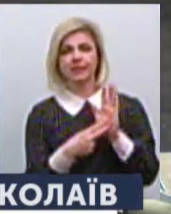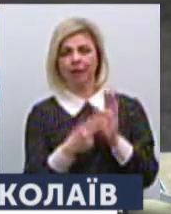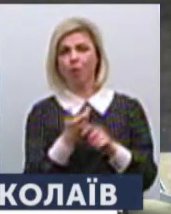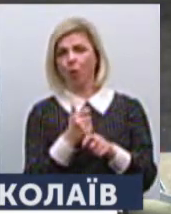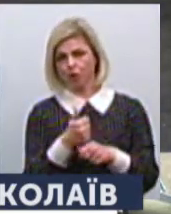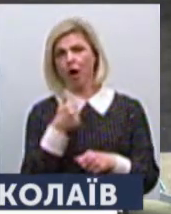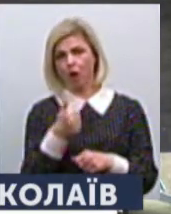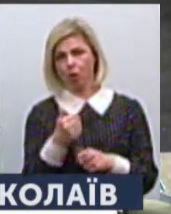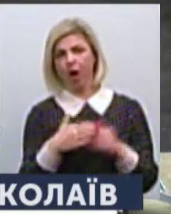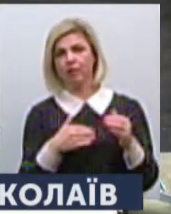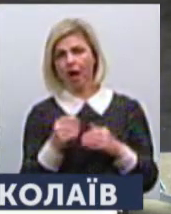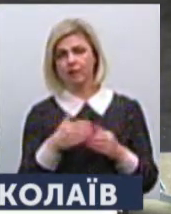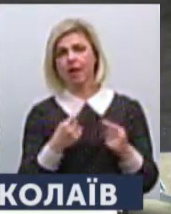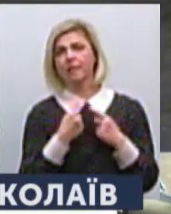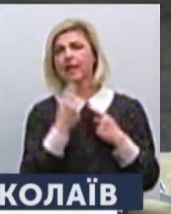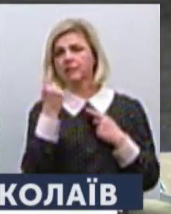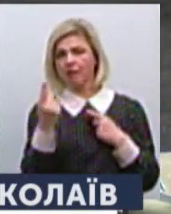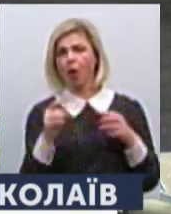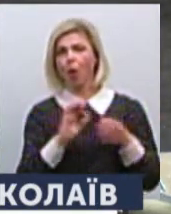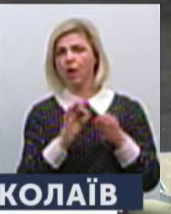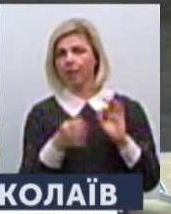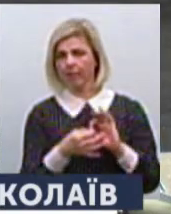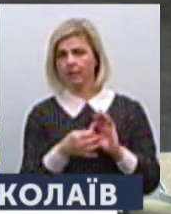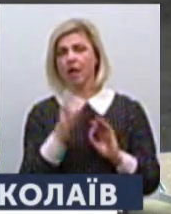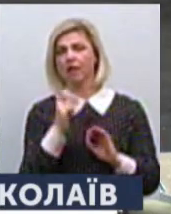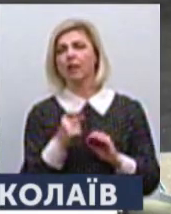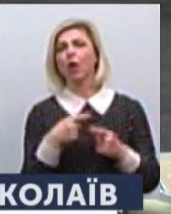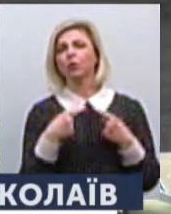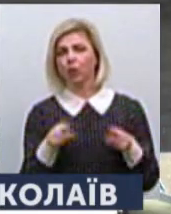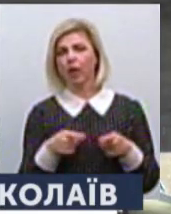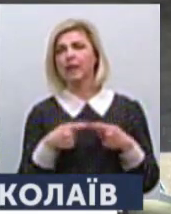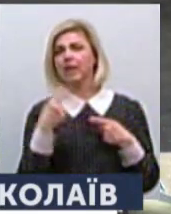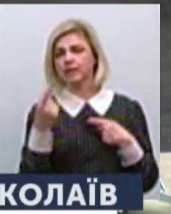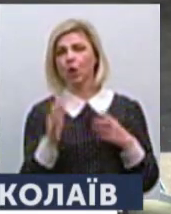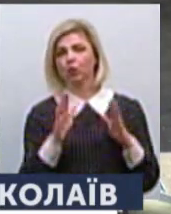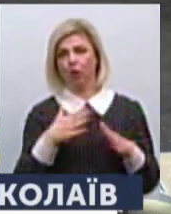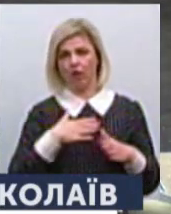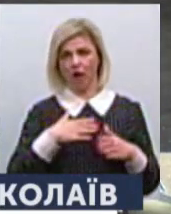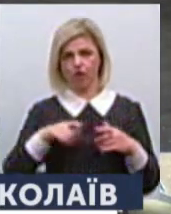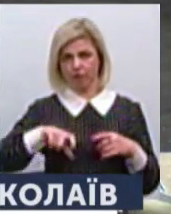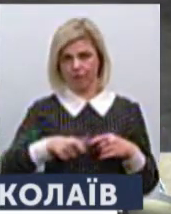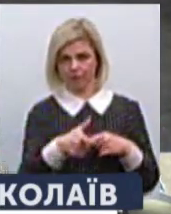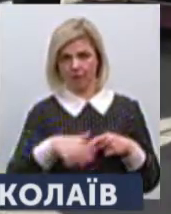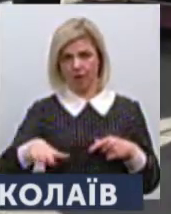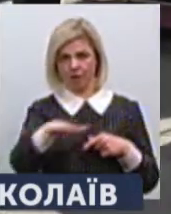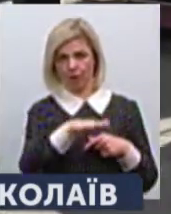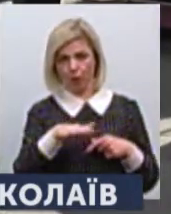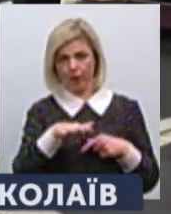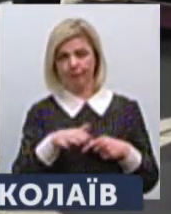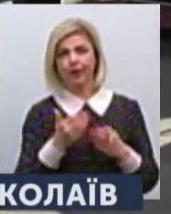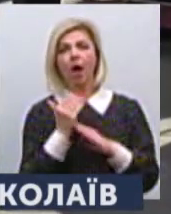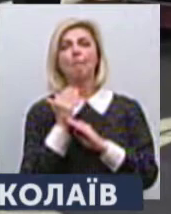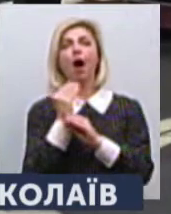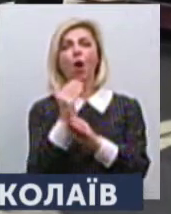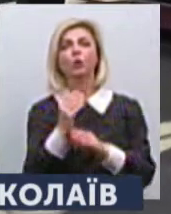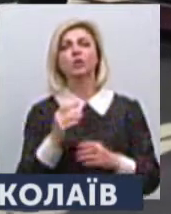клас. Дистанція у нас олімпійська. На довгі дистанції ми не ходимо, тільки в межах нашої акваторії. Парусний спорт – це